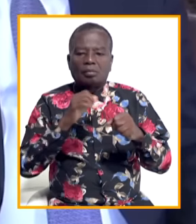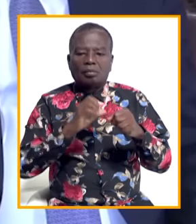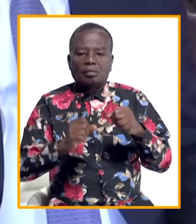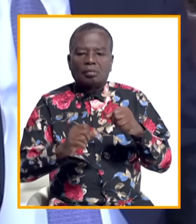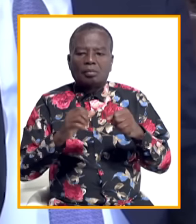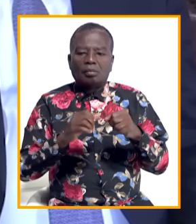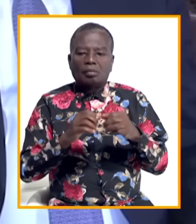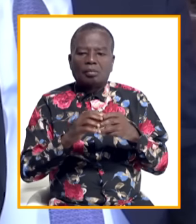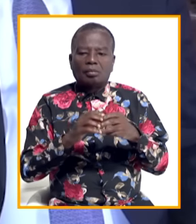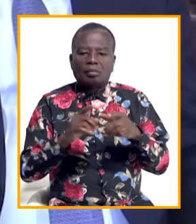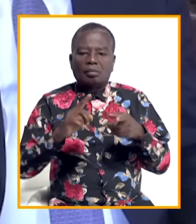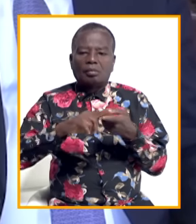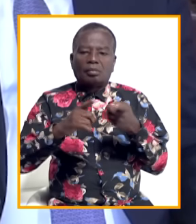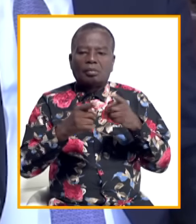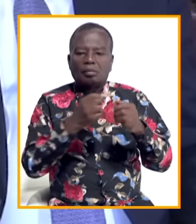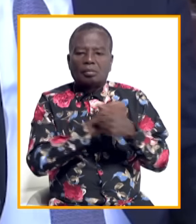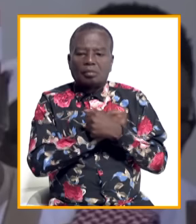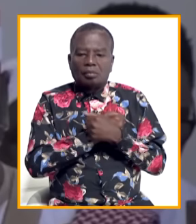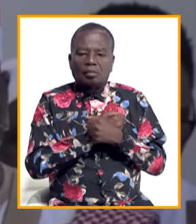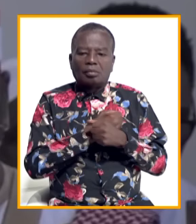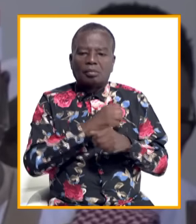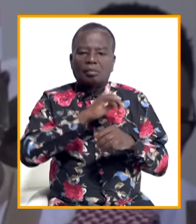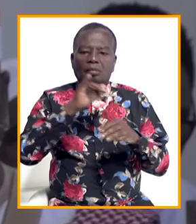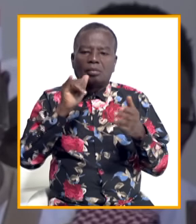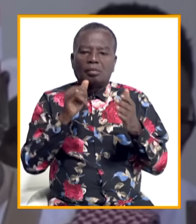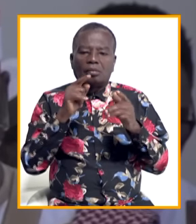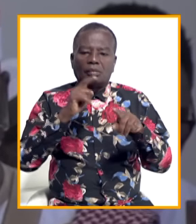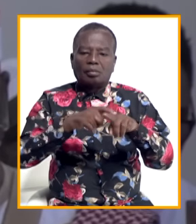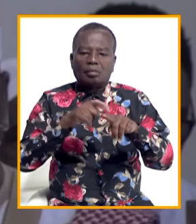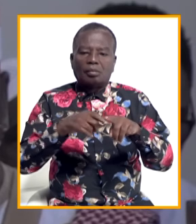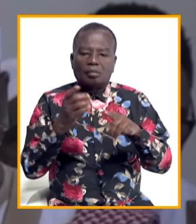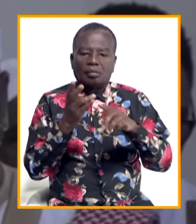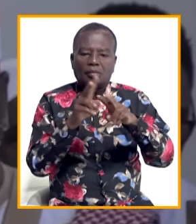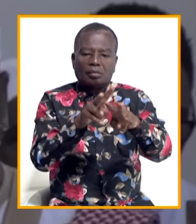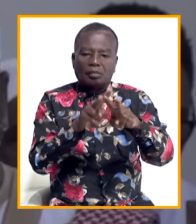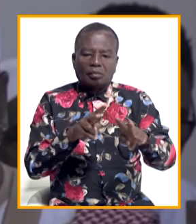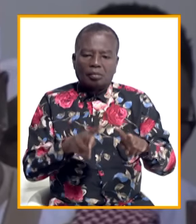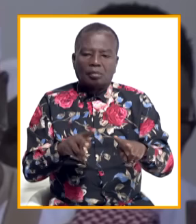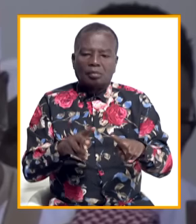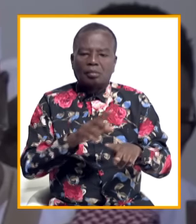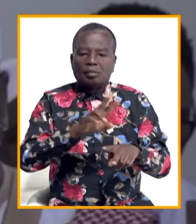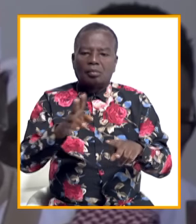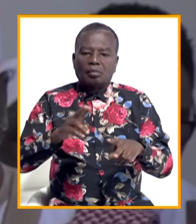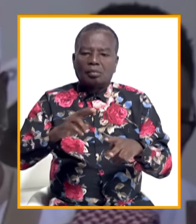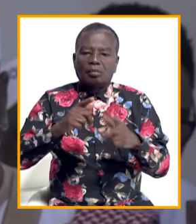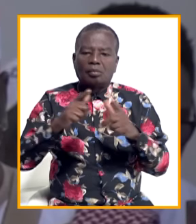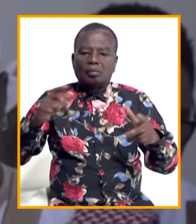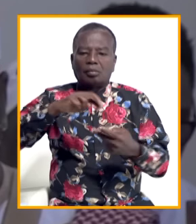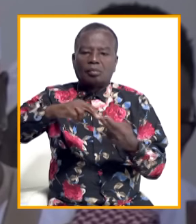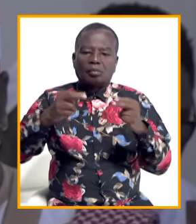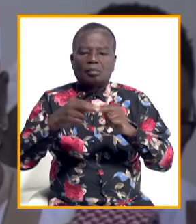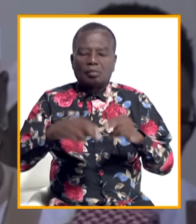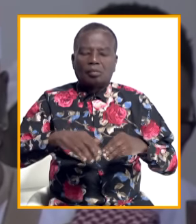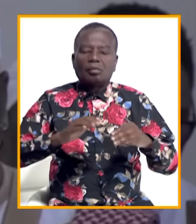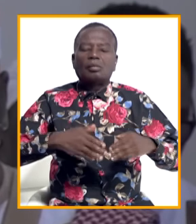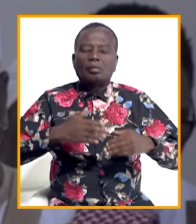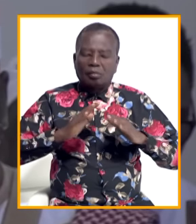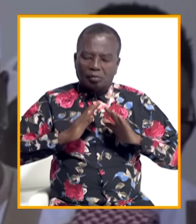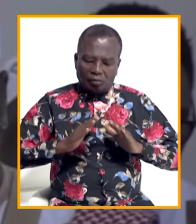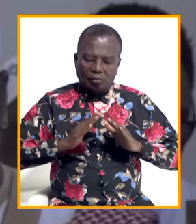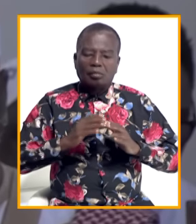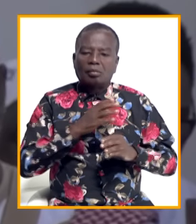ami. En ces moments de deuil, votre grand nombre nous réconforte et nous aide à traverser cette